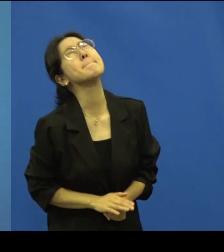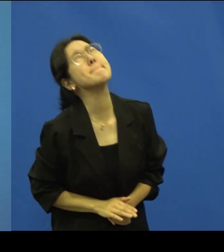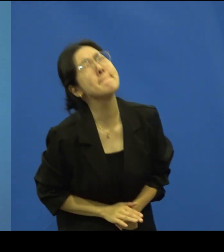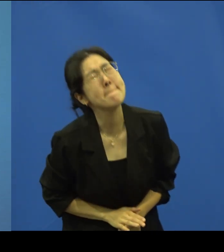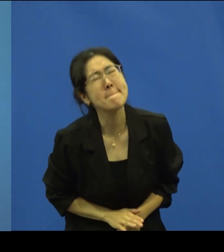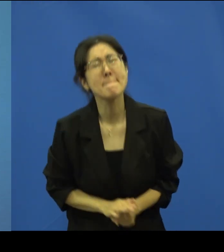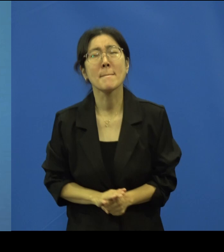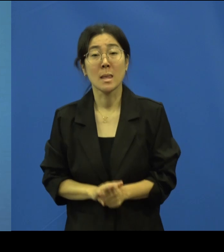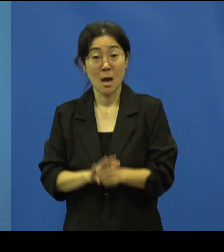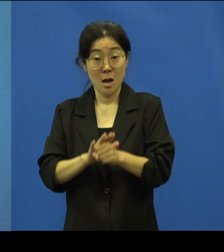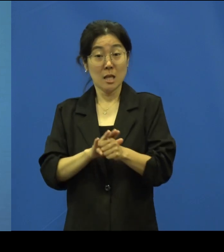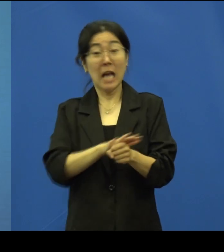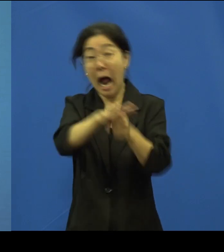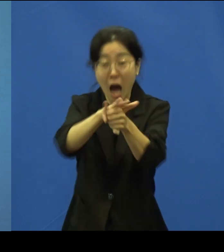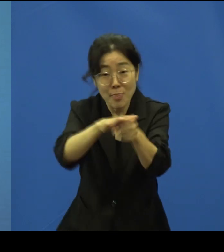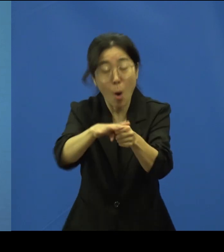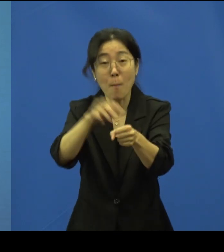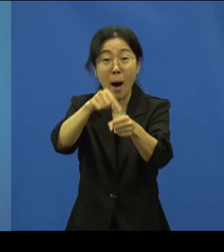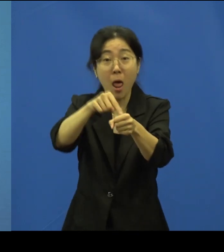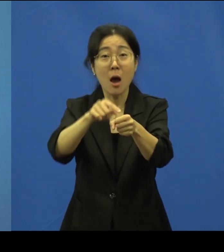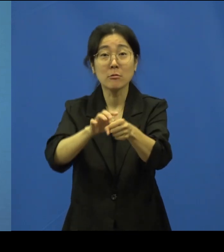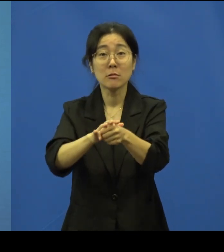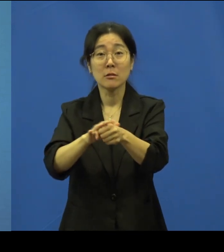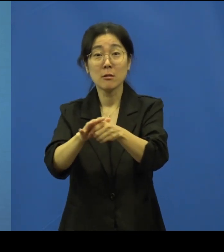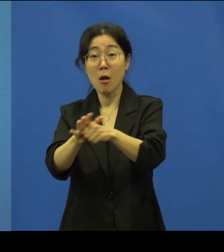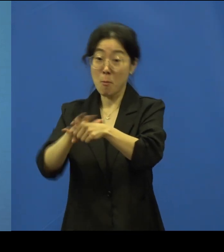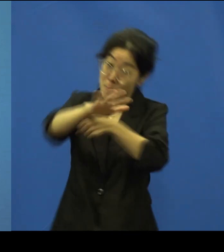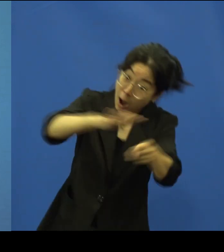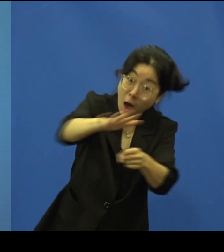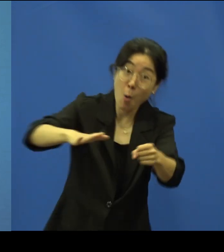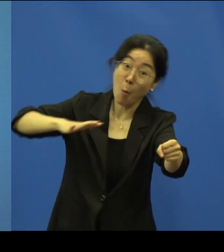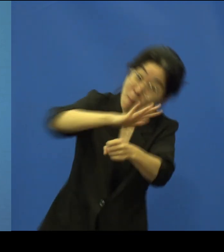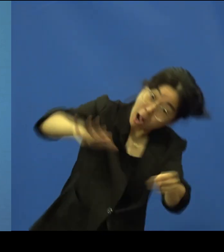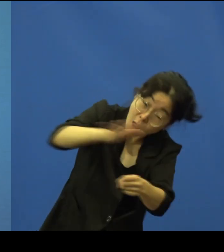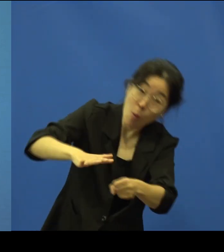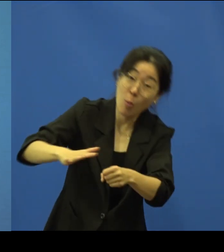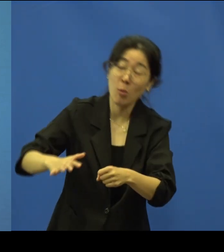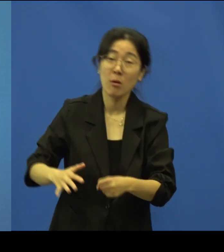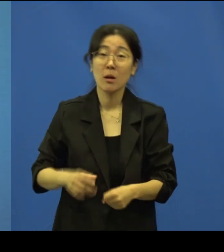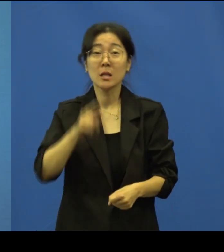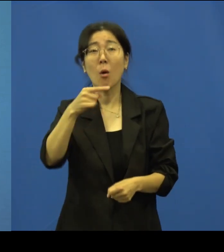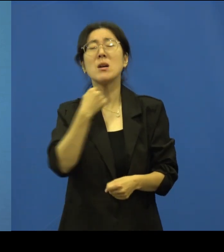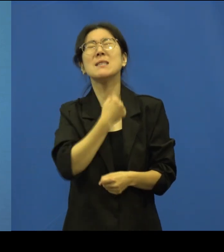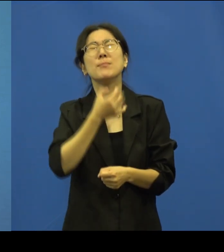말을 안 해요. 왜? 주님이 분명히 말씀하신 네 음성으로.